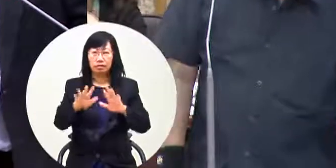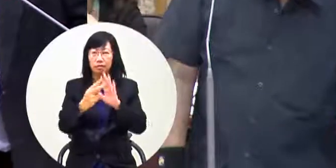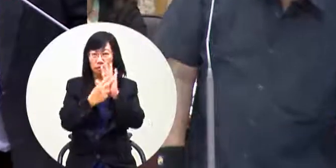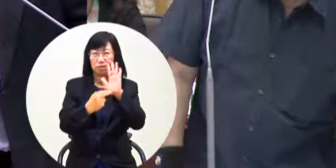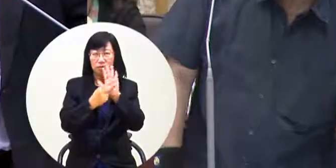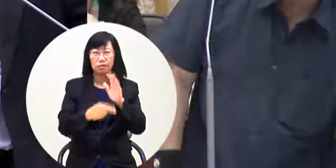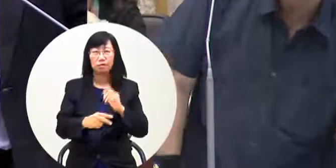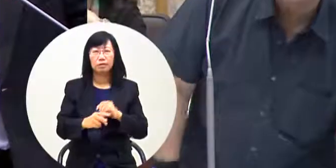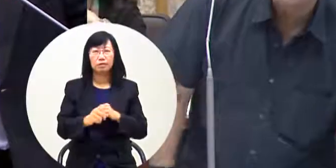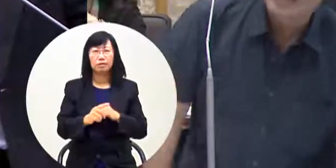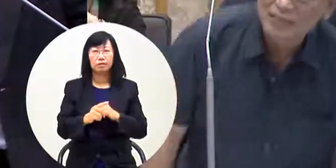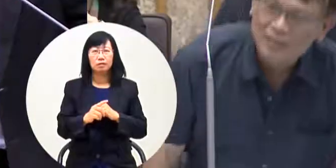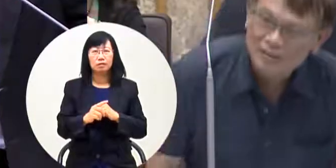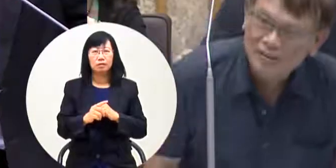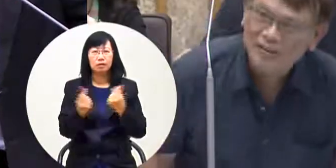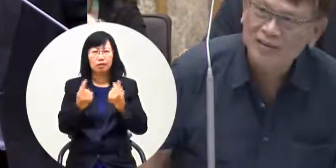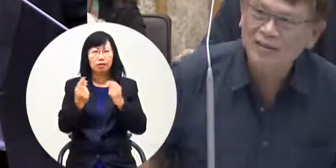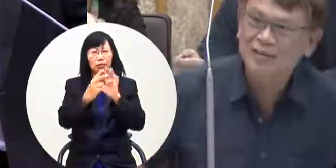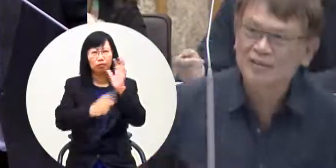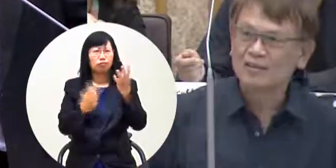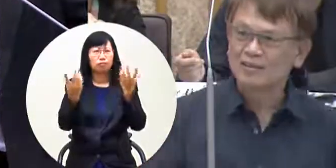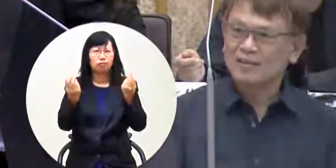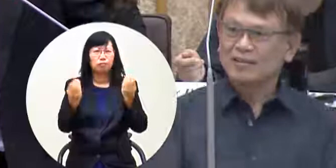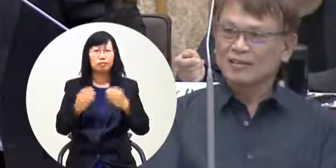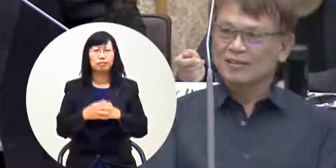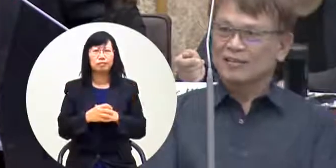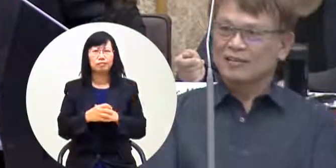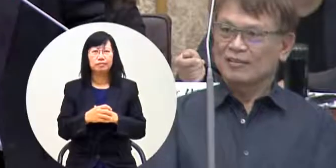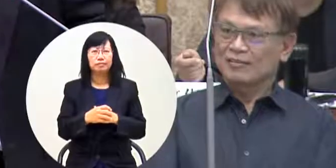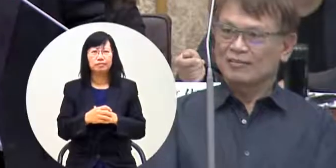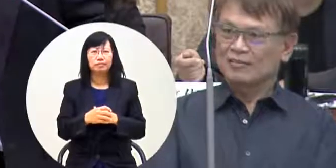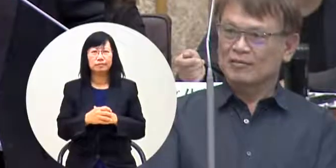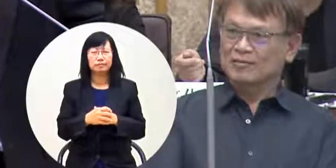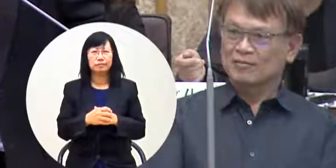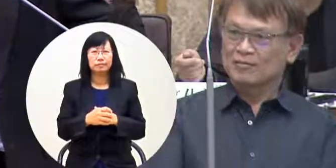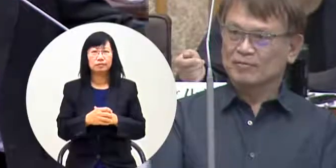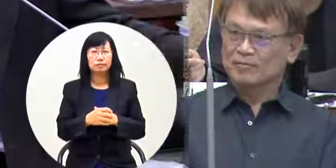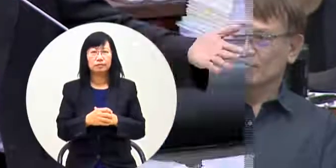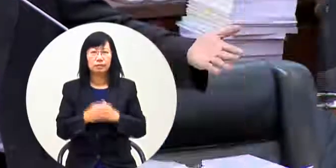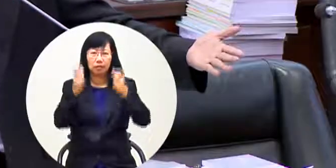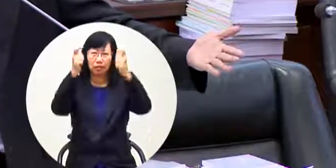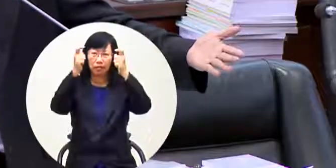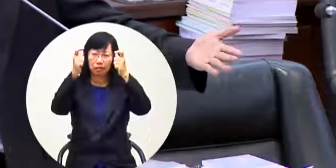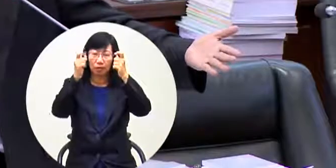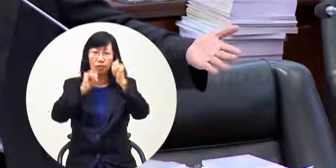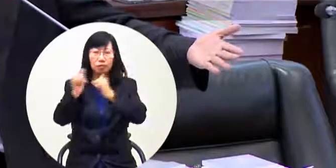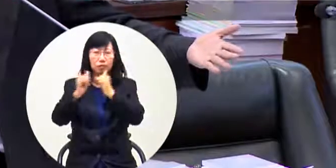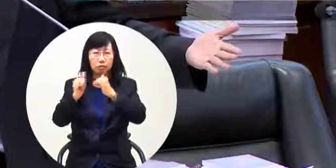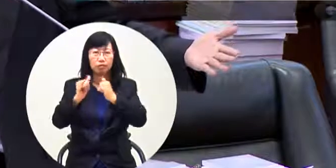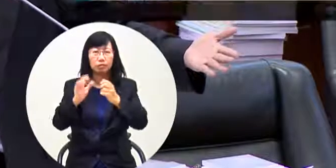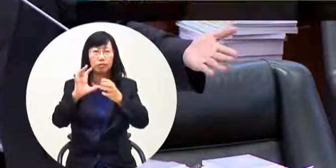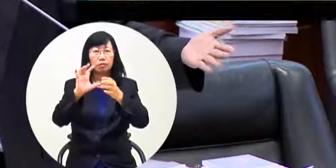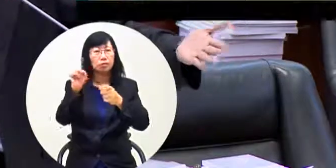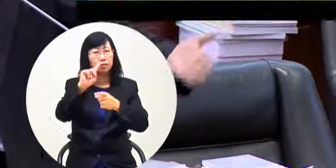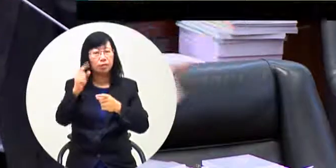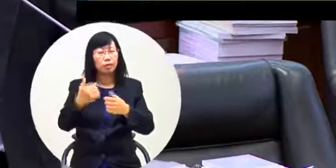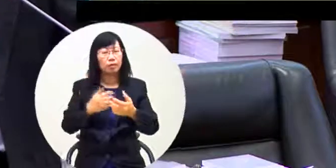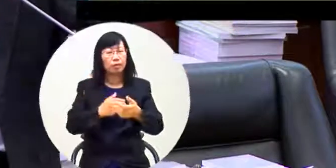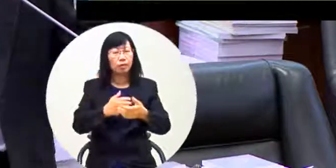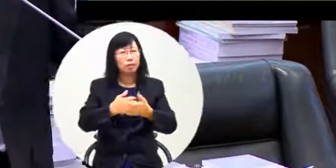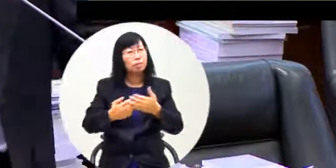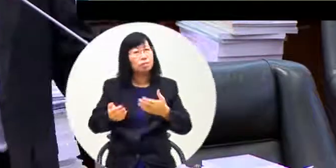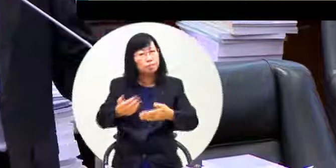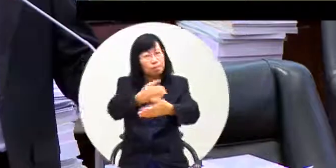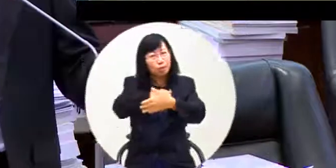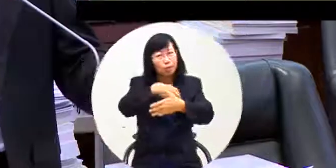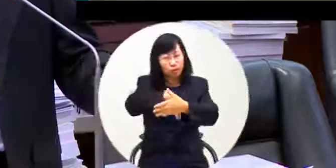是这样，好，请坐。我觉得我们高雄人南部有包容跟善良的南部人的性格。第二个，我觉得